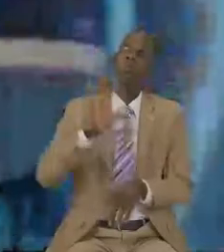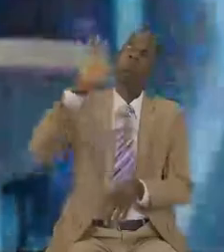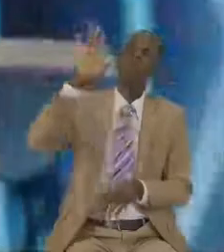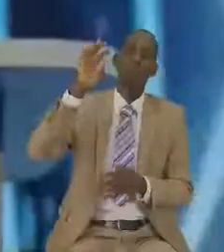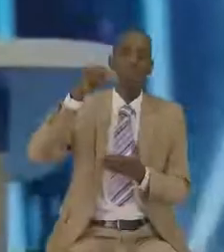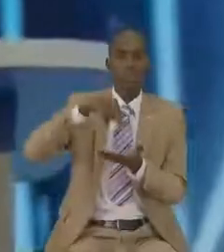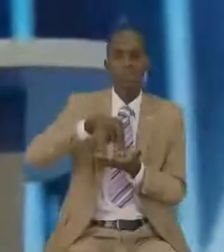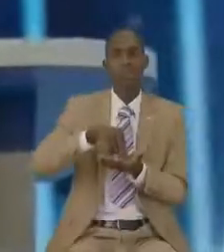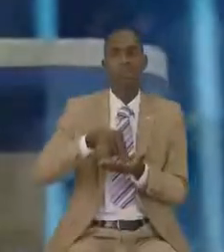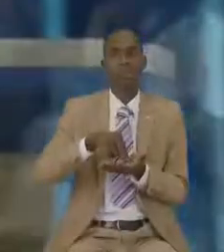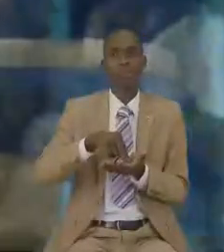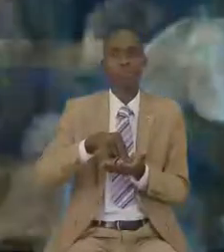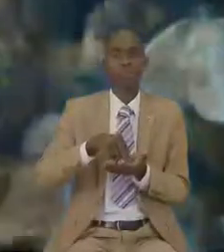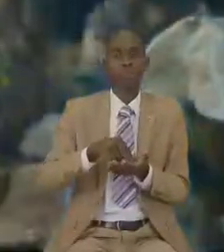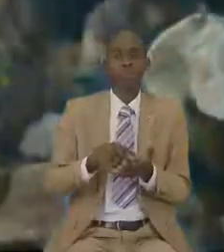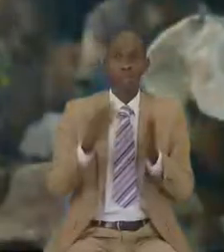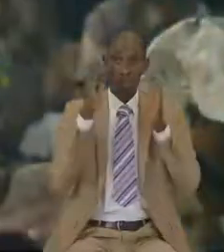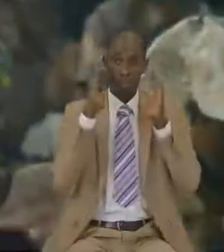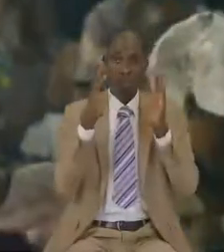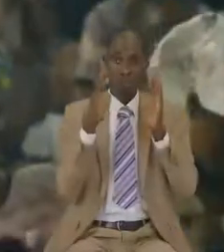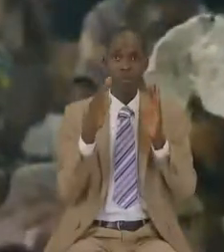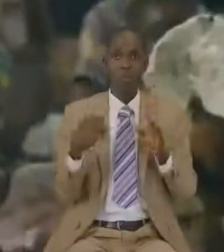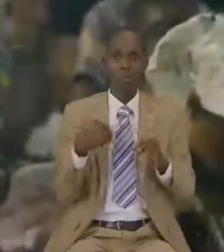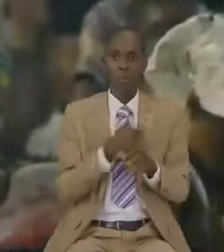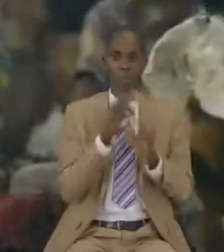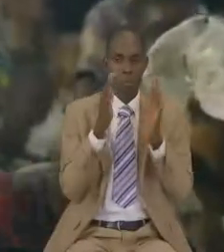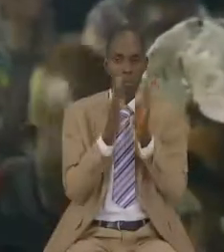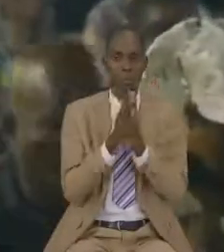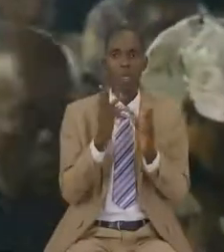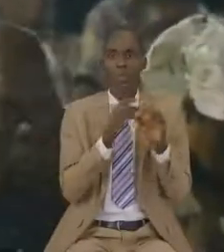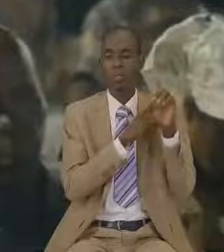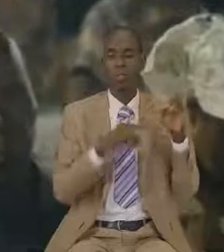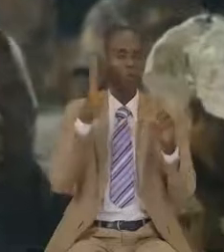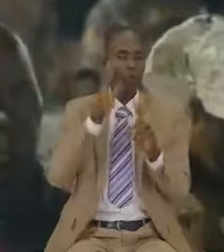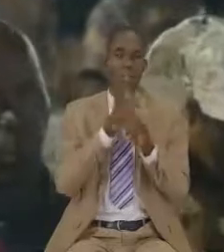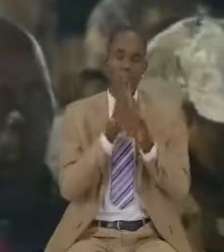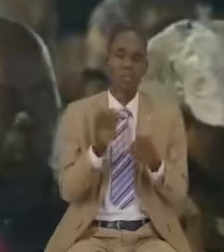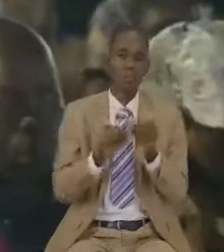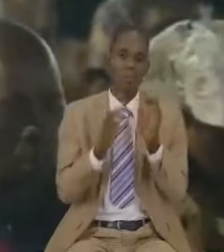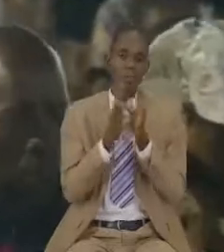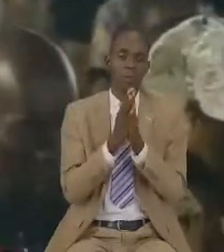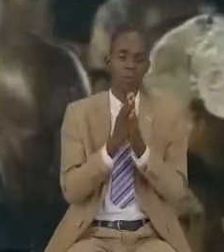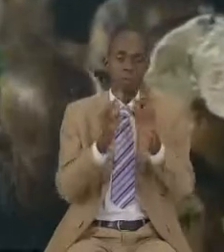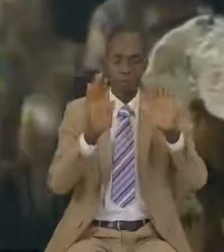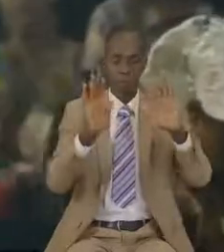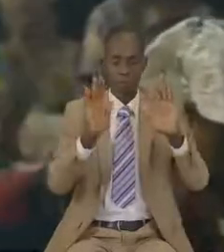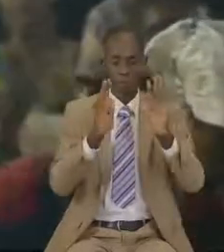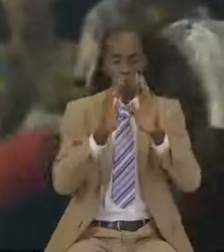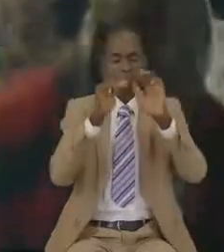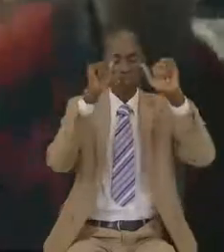Soyez présents et le Seigneur va exaucer toute prière qui sera faite pour vous. Père, au nom puissant de